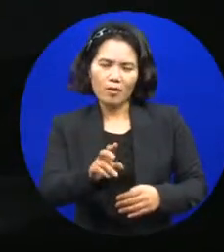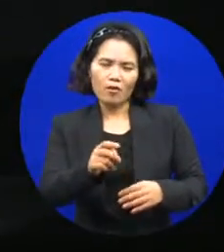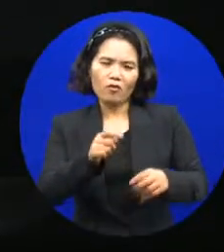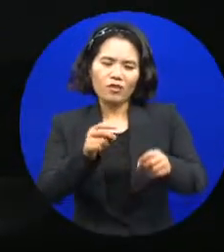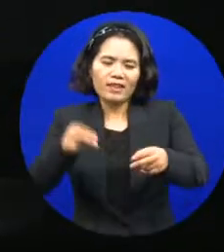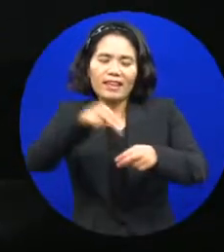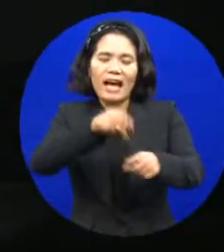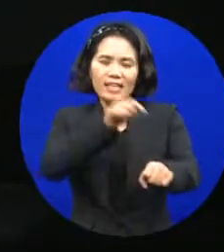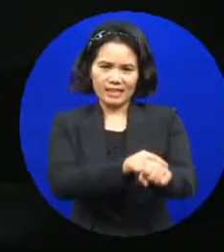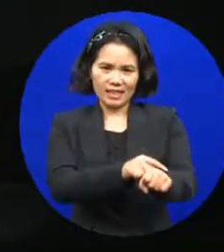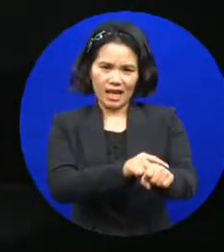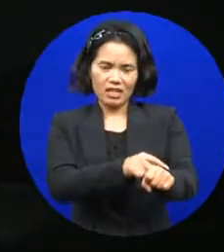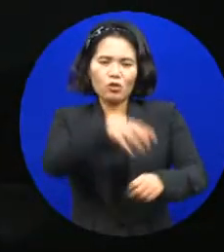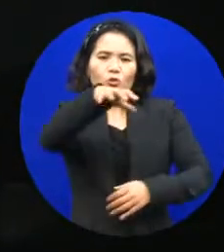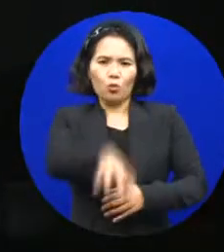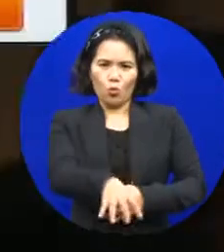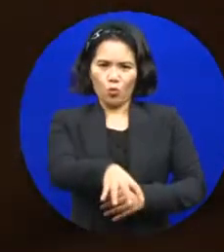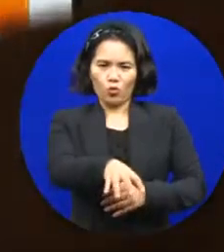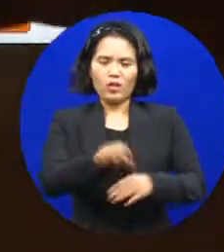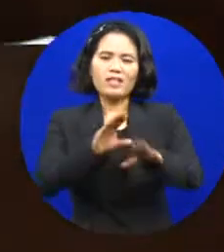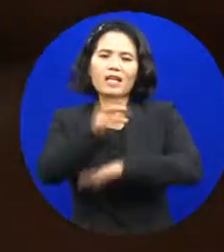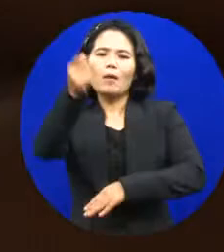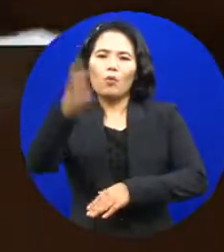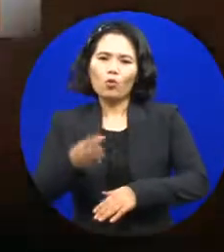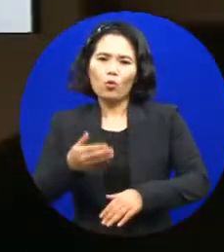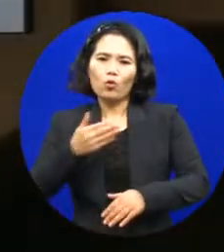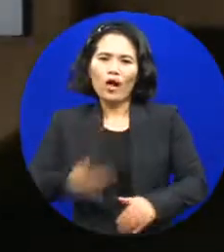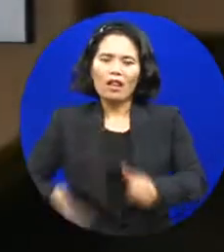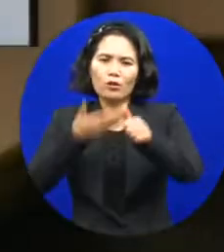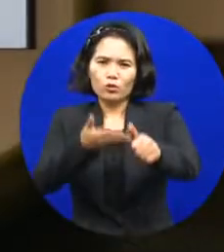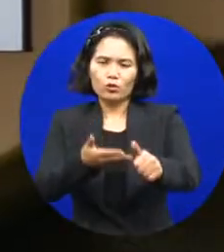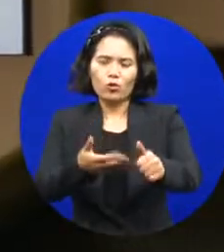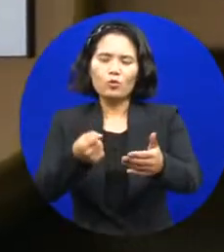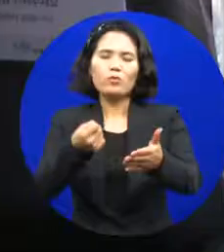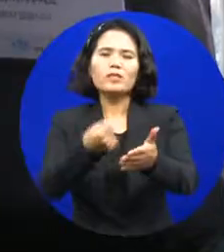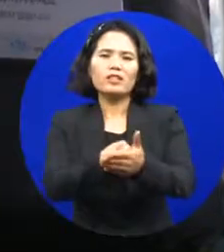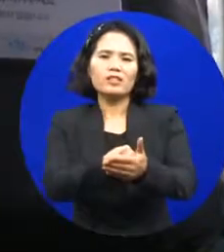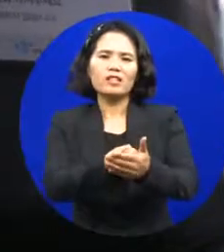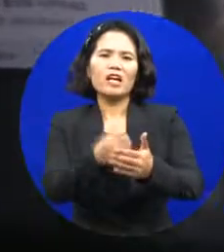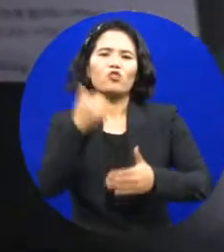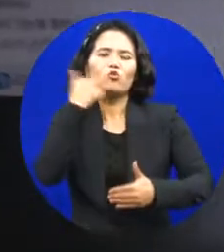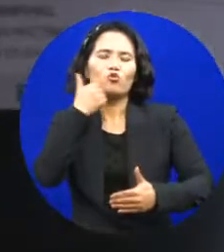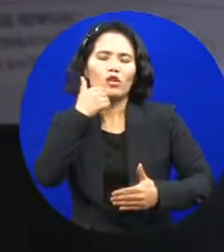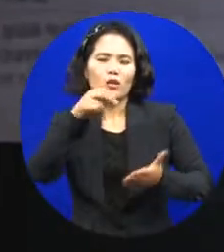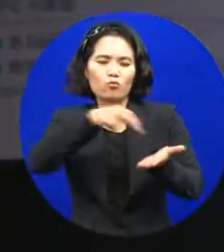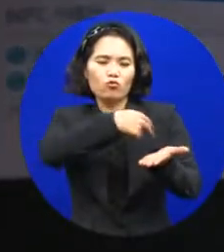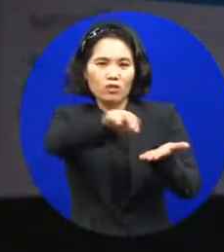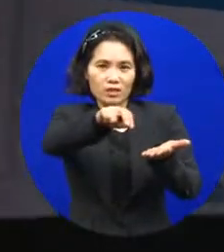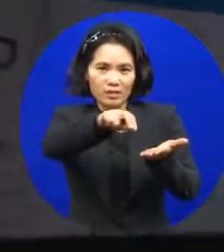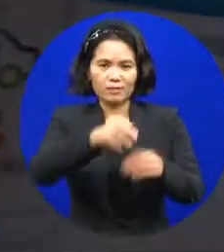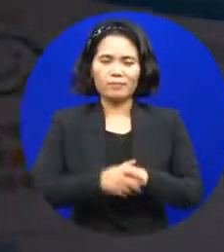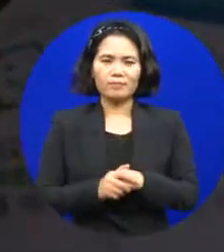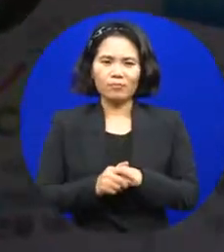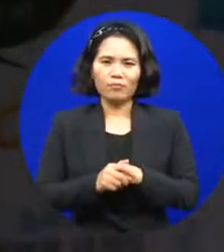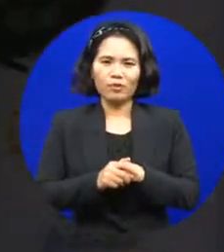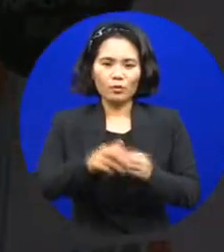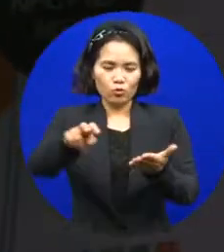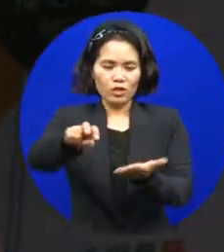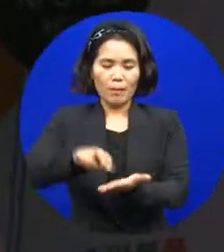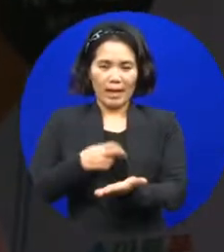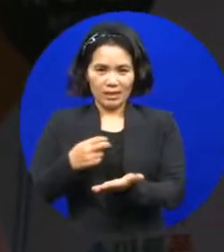택시를 탄 시간과 위치, 차량 번호 등의 정보가 표시되고 이를 미리 지정한 가족이나 지인들에게 문자로